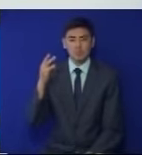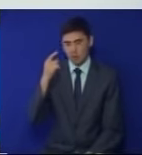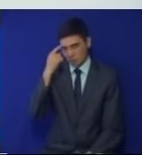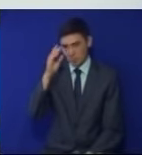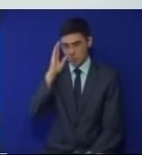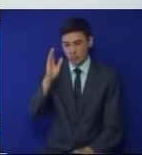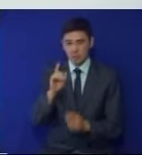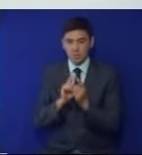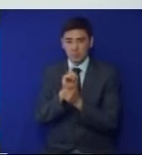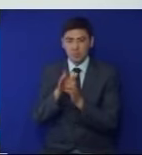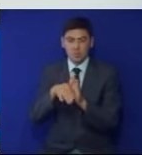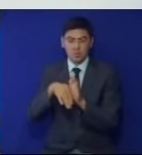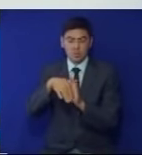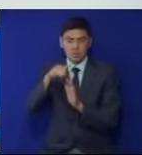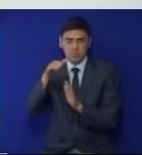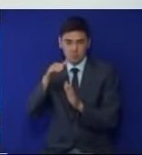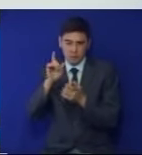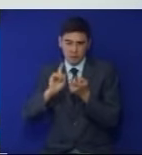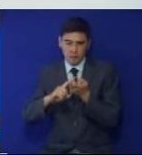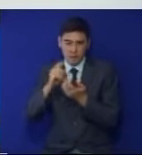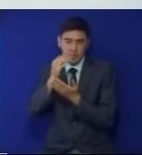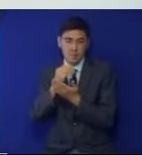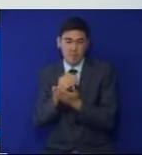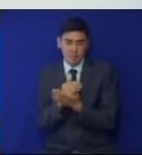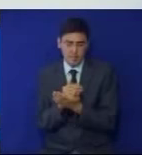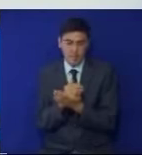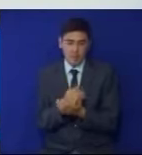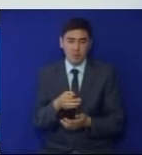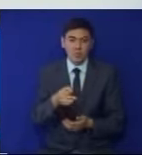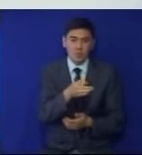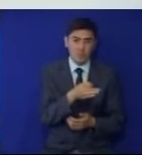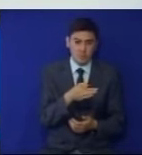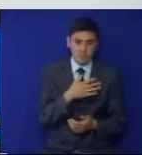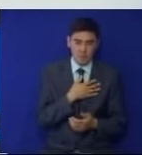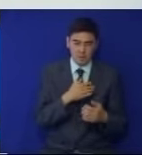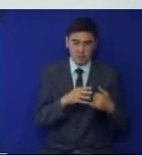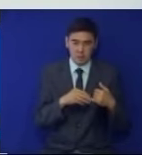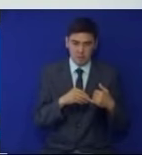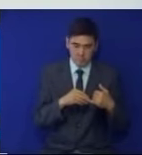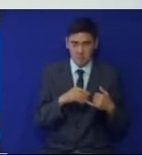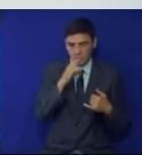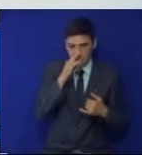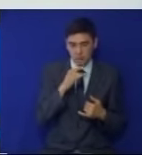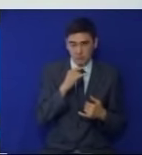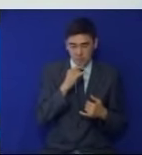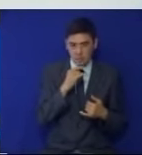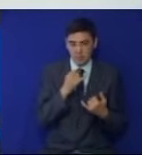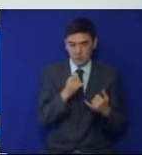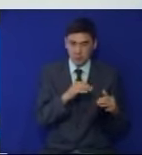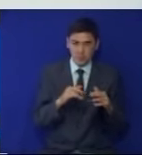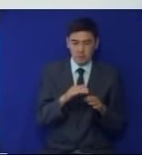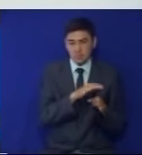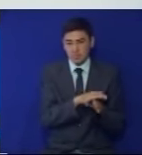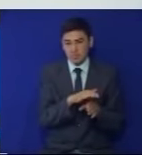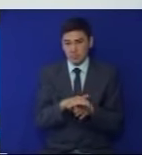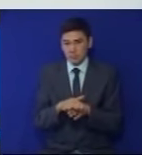болашаққа бағдар рухани жаңғыру атты мақаласын жүзеге асыру мақсатында облысымызда «Менің отаным Қазақстан» жобасы жүзеге асырылуда.